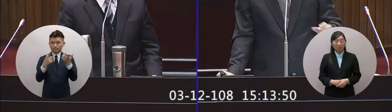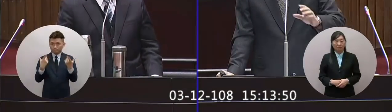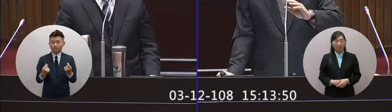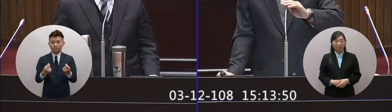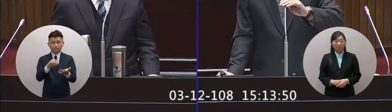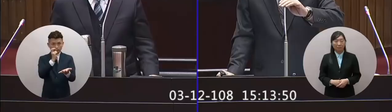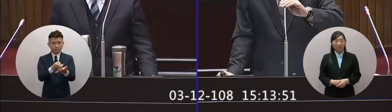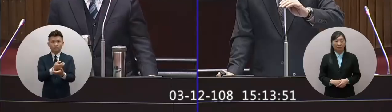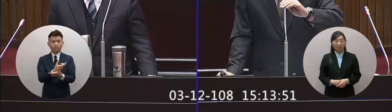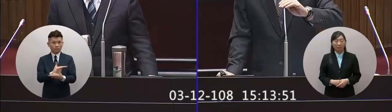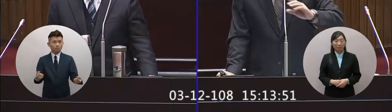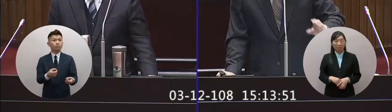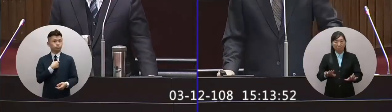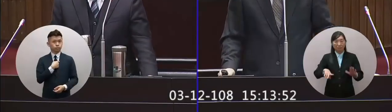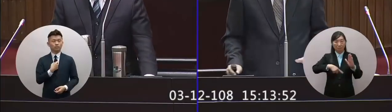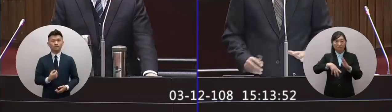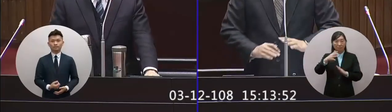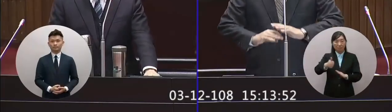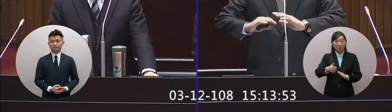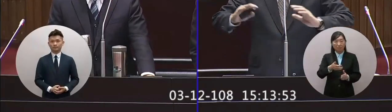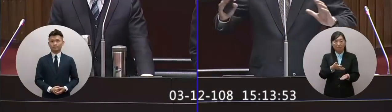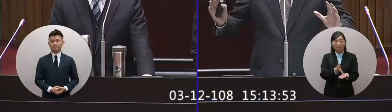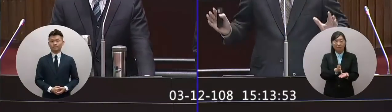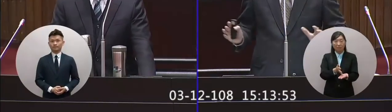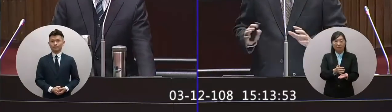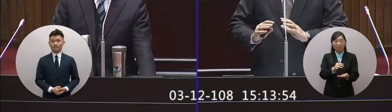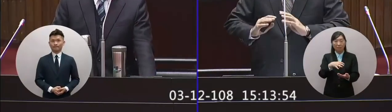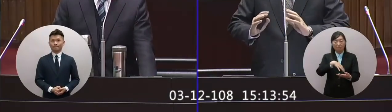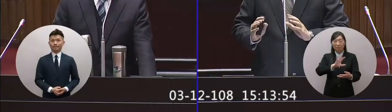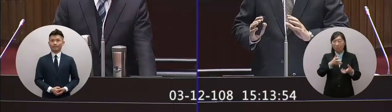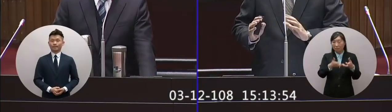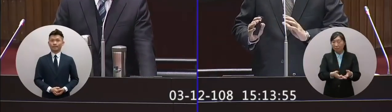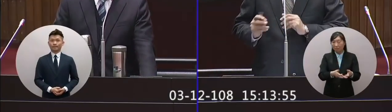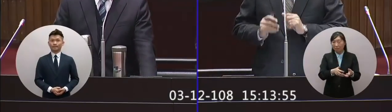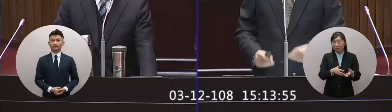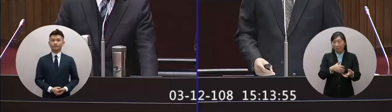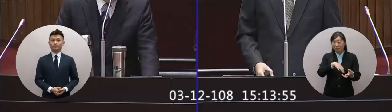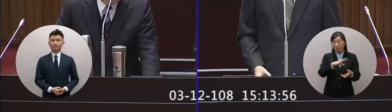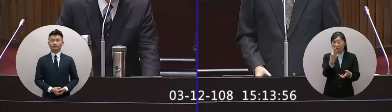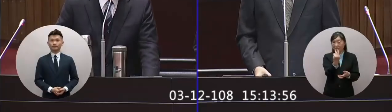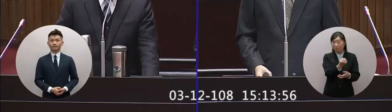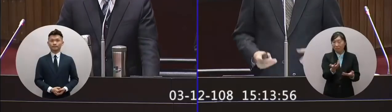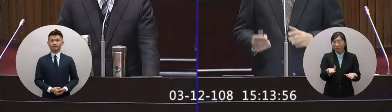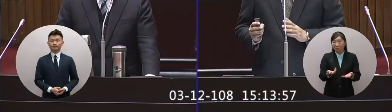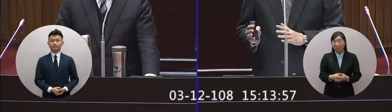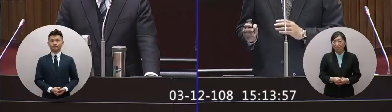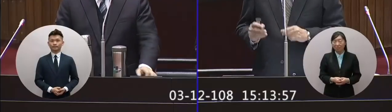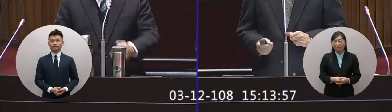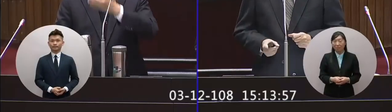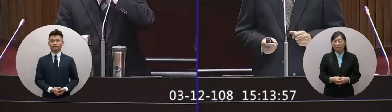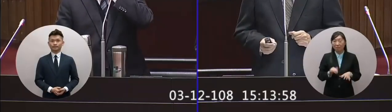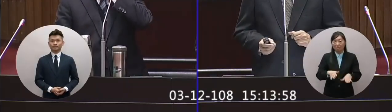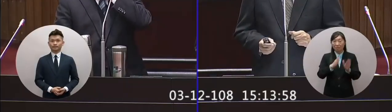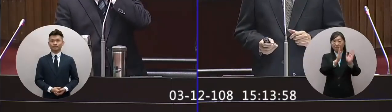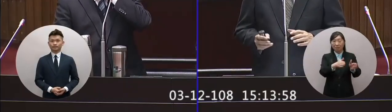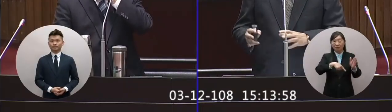强。 现在院长讲到了其中的重点里面的几个环节了哈，我给院长跟部